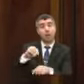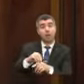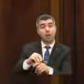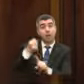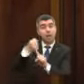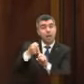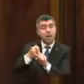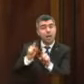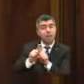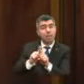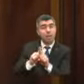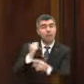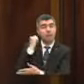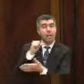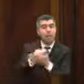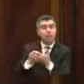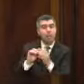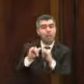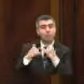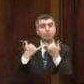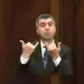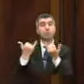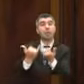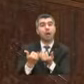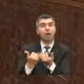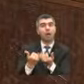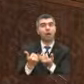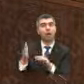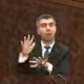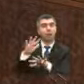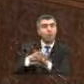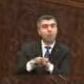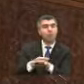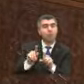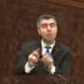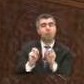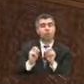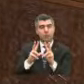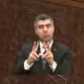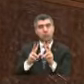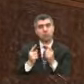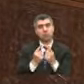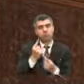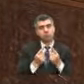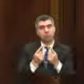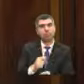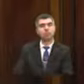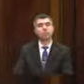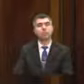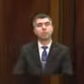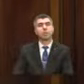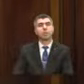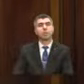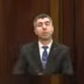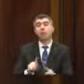الضريبي، مناظره وطنيه بذلك الحجم، ولكن في نظري هي اليه ومدخل. لذلك خاص